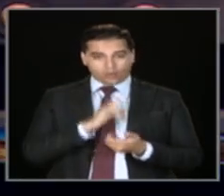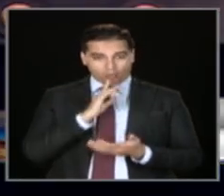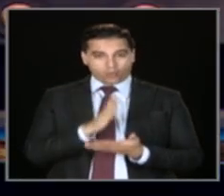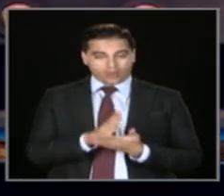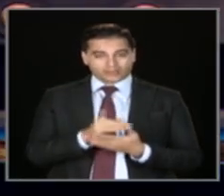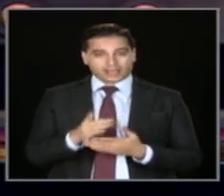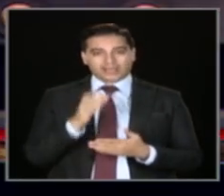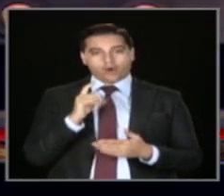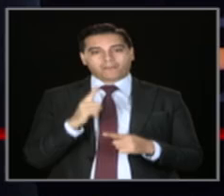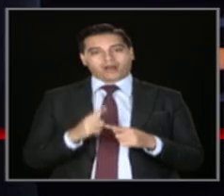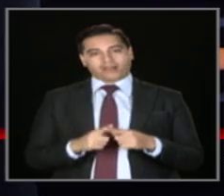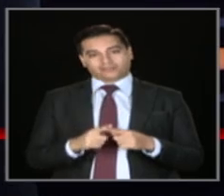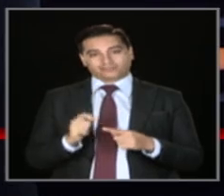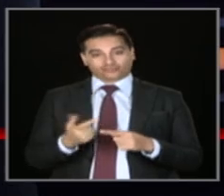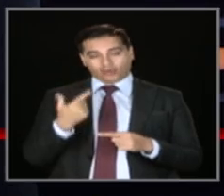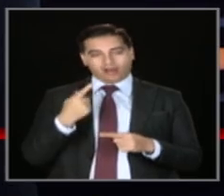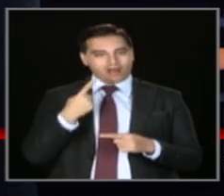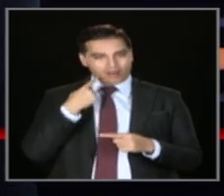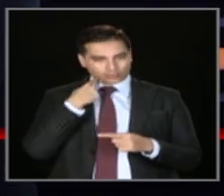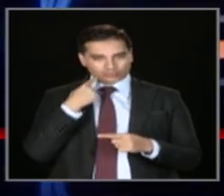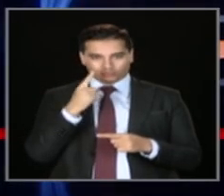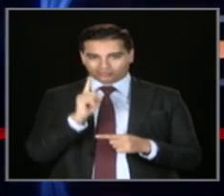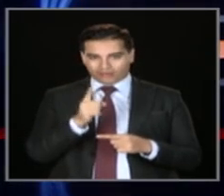إن هيجاوب غلط، ده وعد.